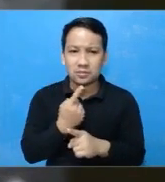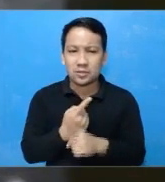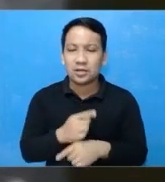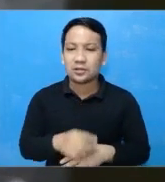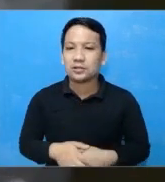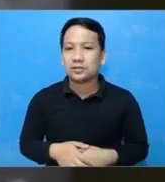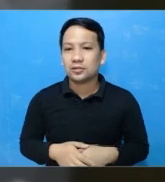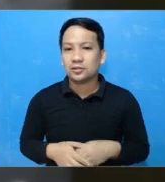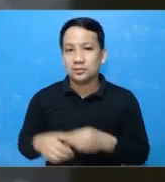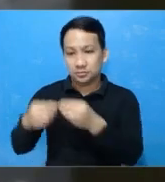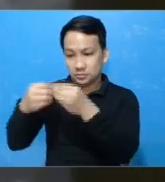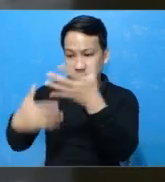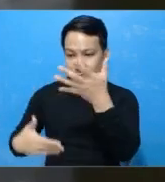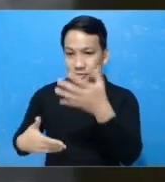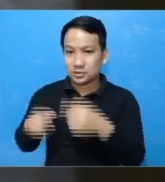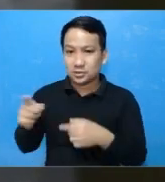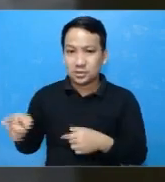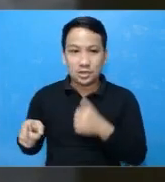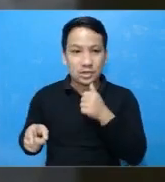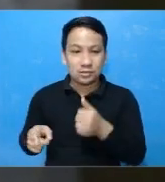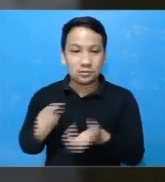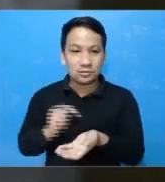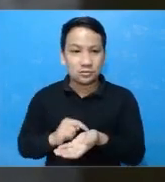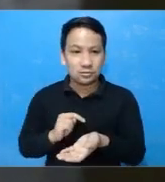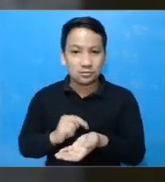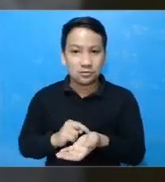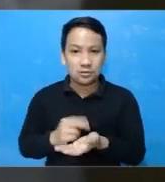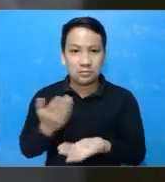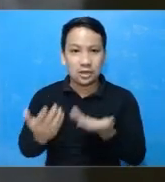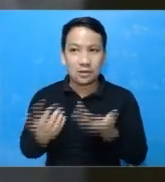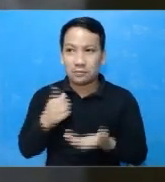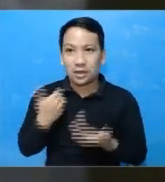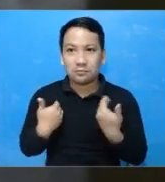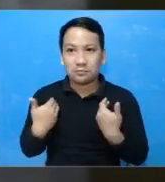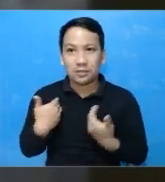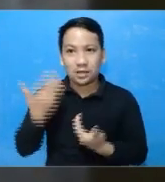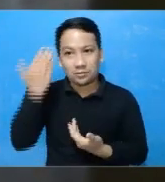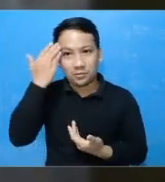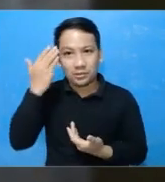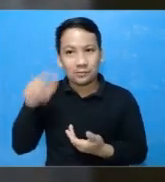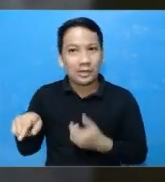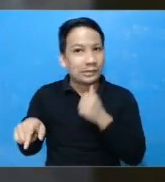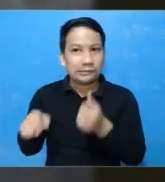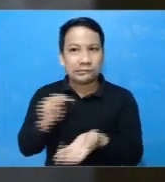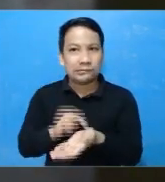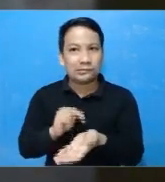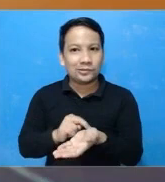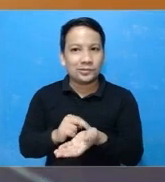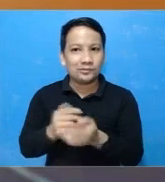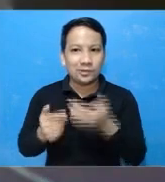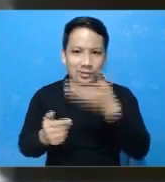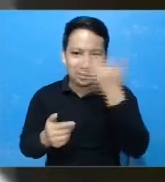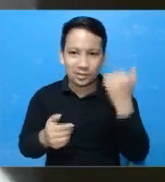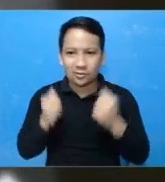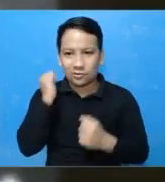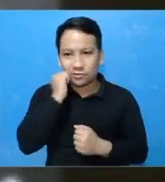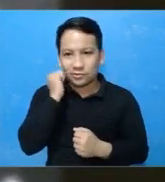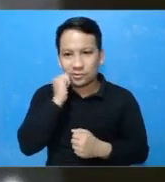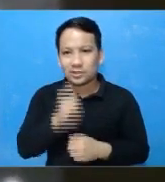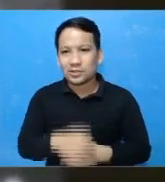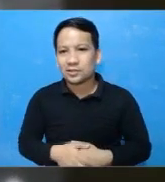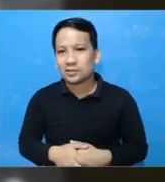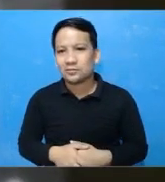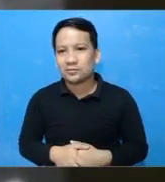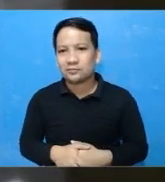daw nurse yung vaccinator. Bakit daw makakalimutang i-inject ang vaccine? Eh, lagi namang ginagawa yon. Pero sabi